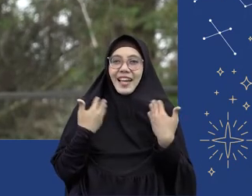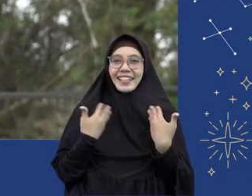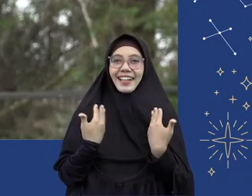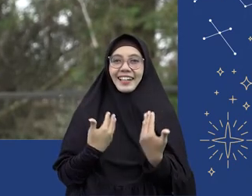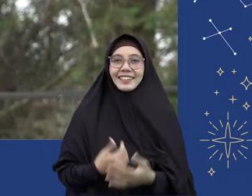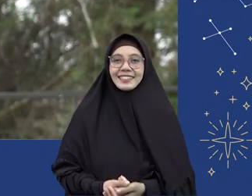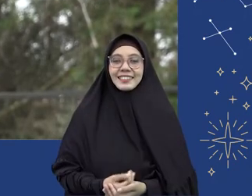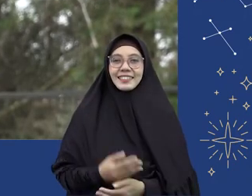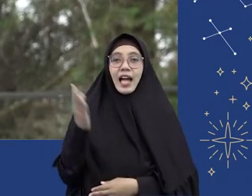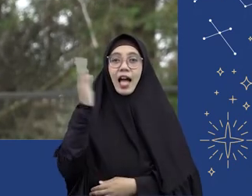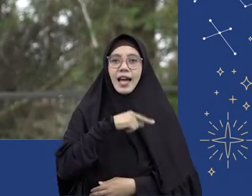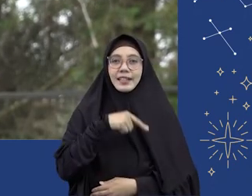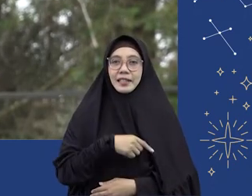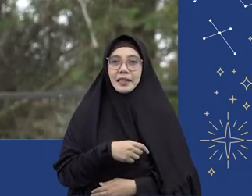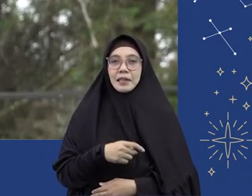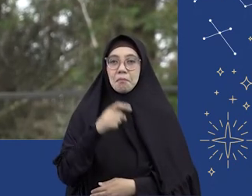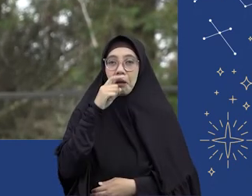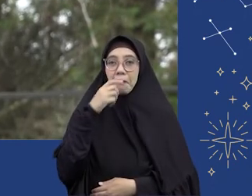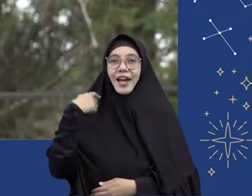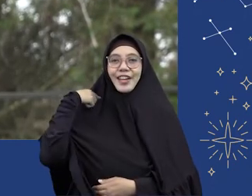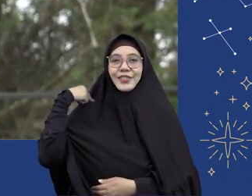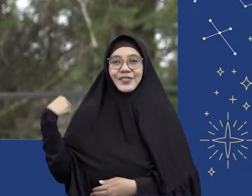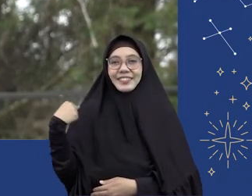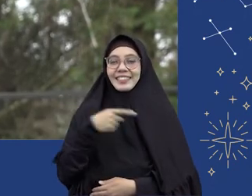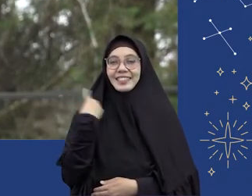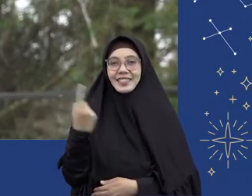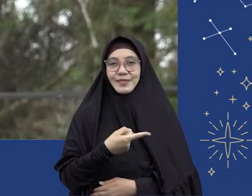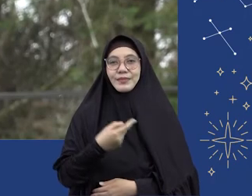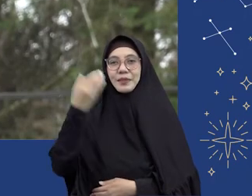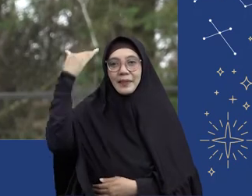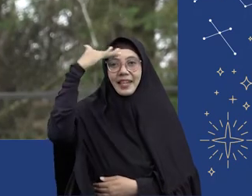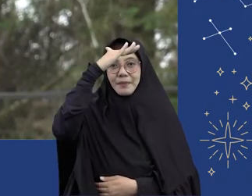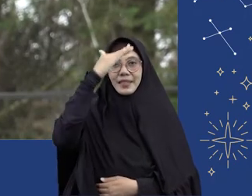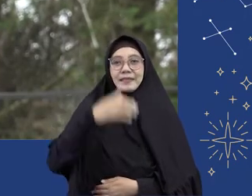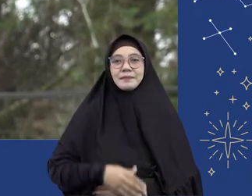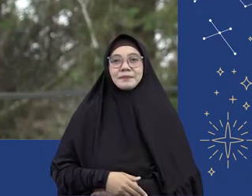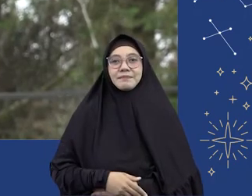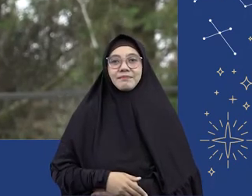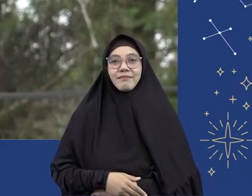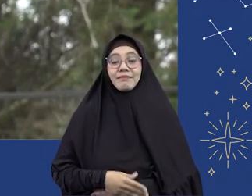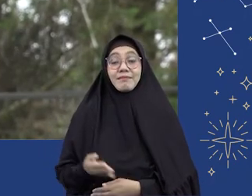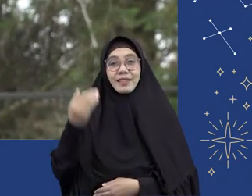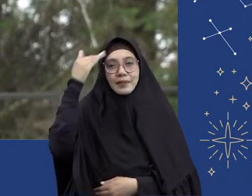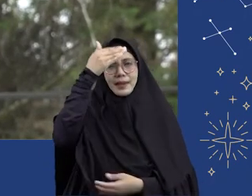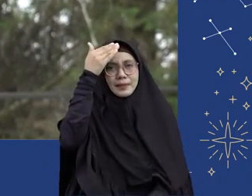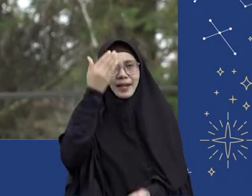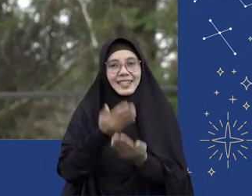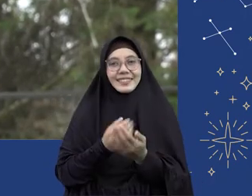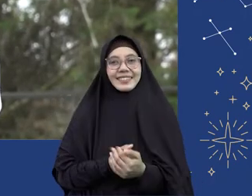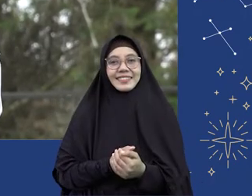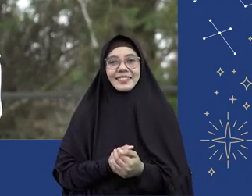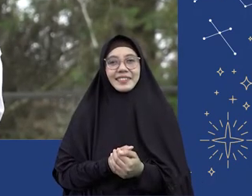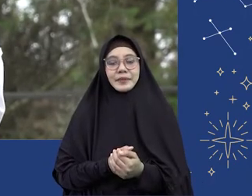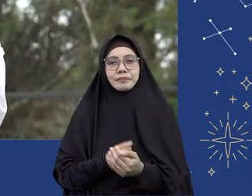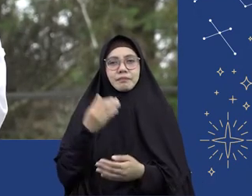hari ini Bapak Gubernur kita semua ada bersama kita Pak Ridwan Terima kasih Bapak